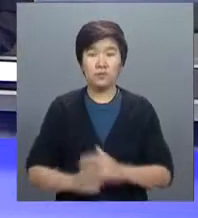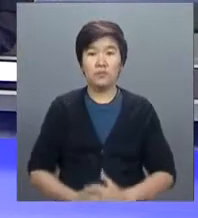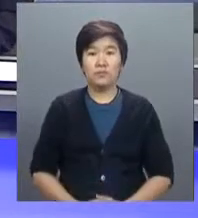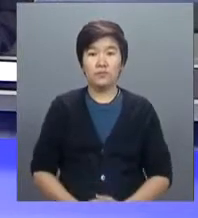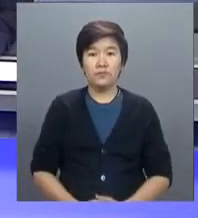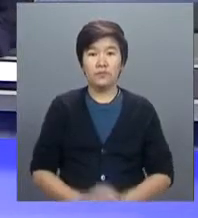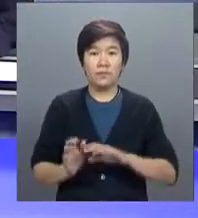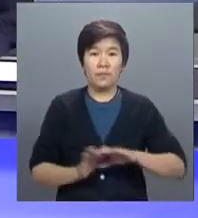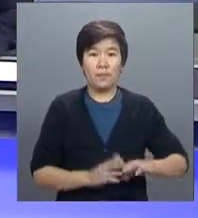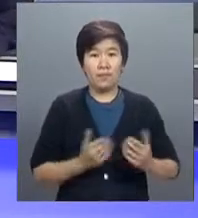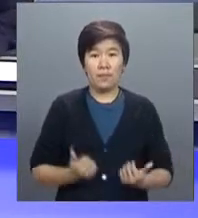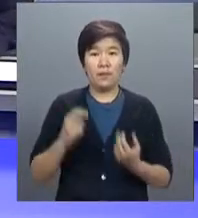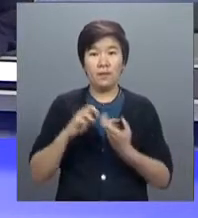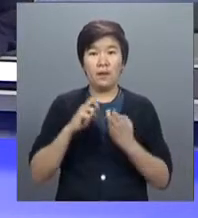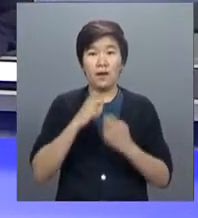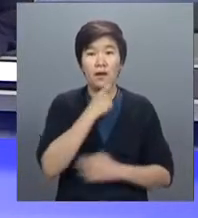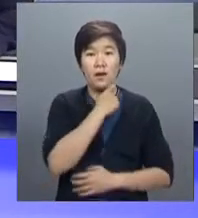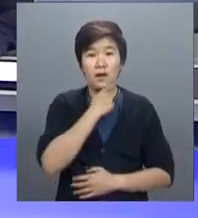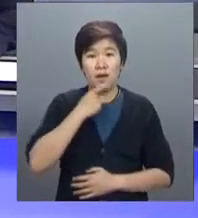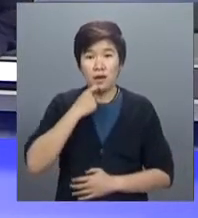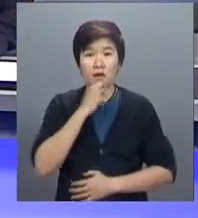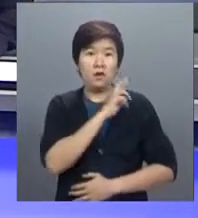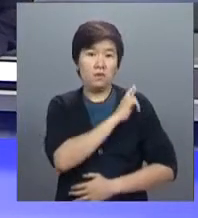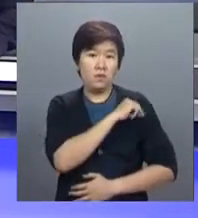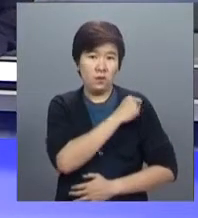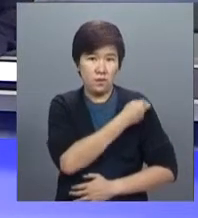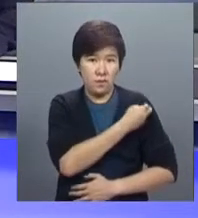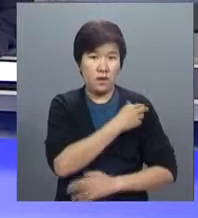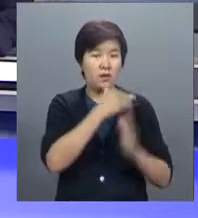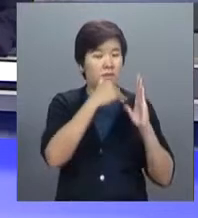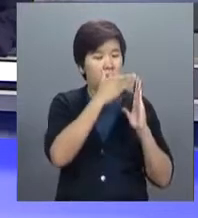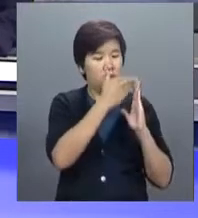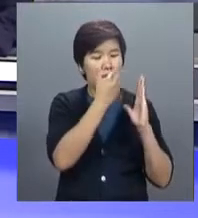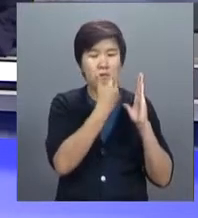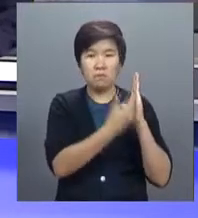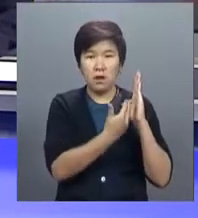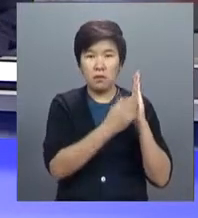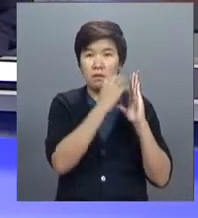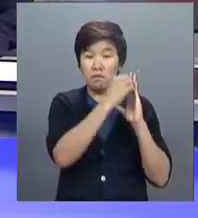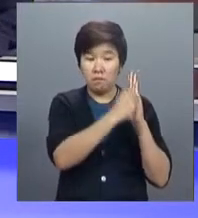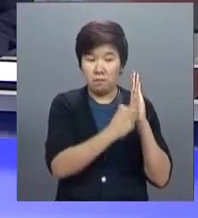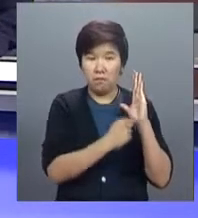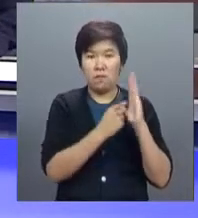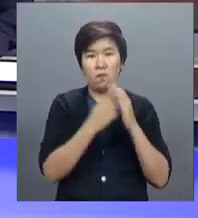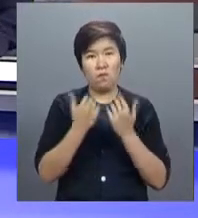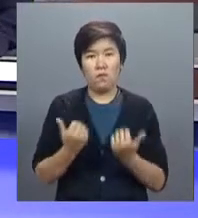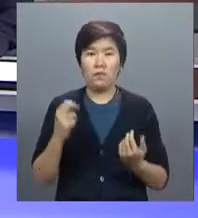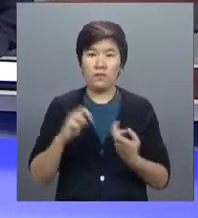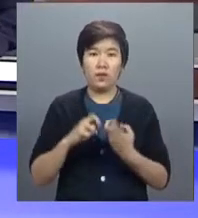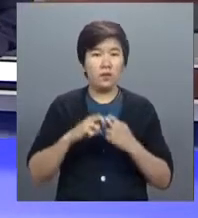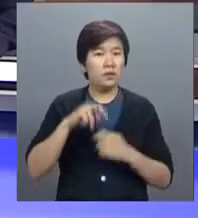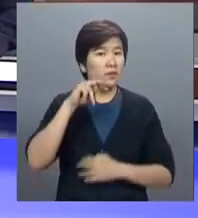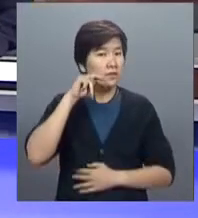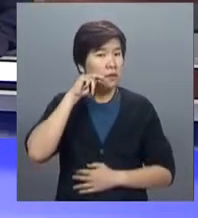สถานการณ์ภัยแล้งที่เกิดขึ้นก็ทำให้สถานพยาบาลทั้งในพื้นที่ทางภาคเหนือและภาคตะวันออกเฉียงเหนือขณะนี้ก็ประสบปัญหาการขาดแ